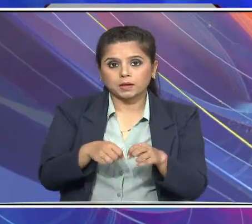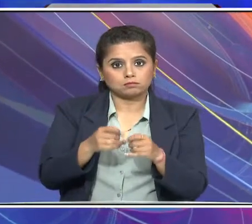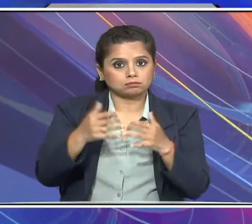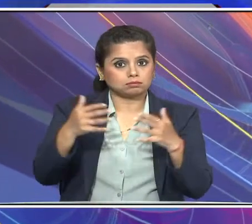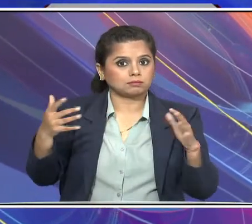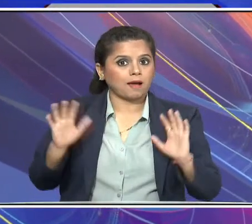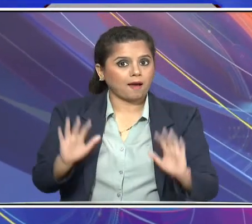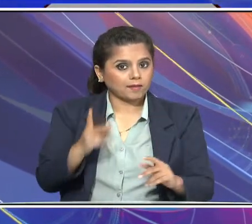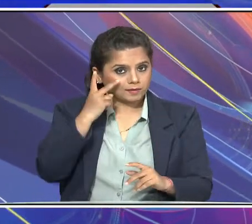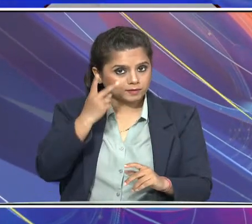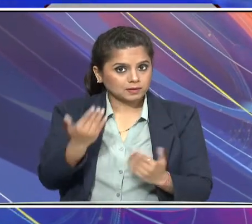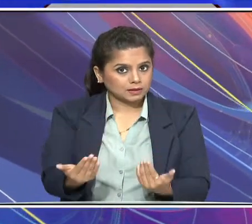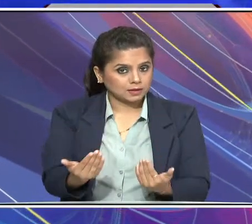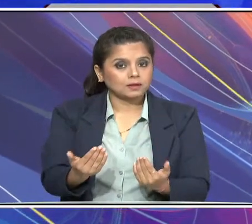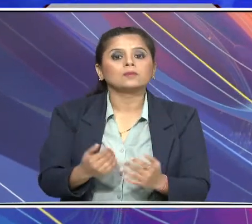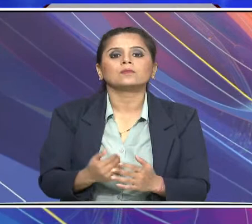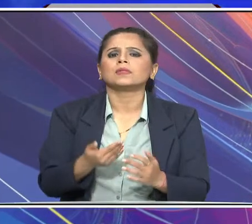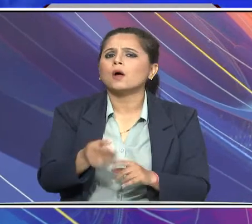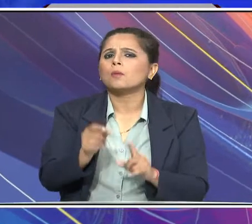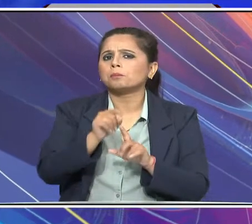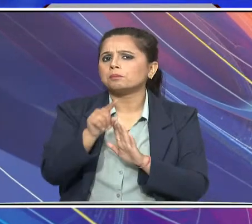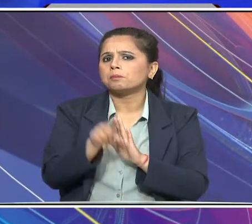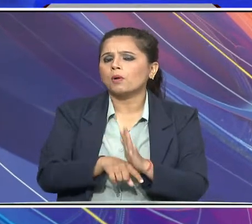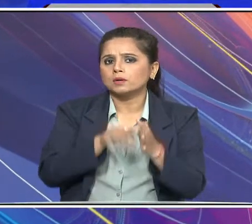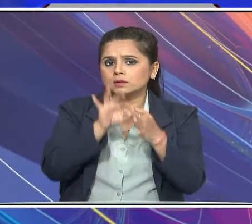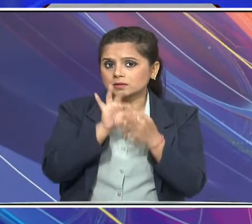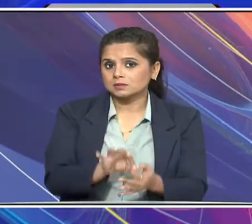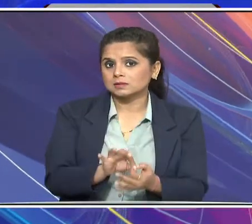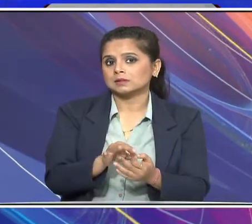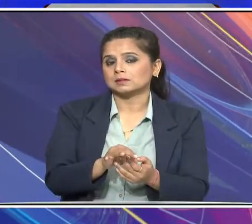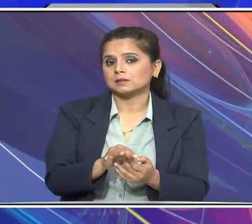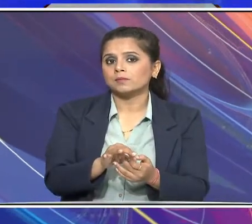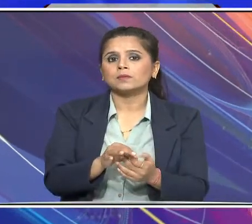और हम उसको पॉलिसी के तहत सिस्टम